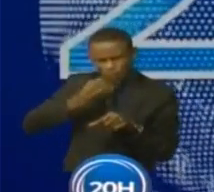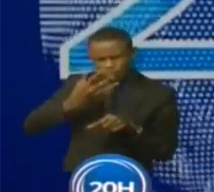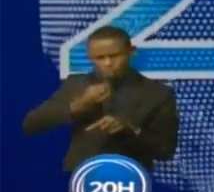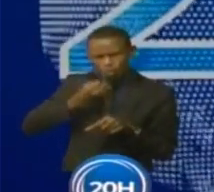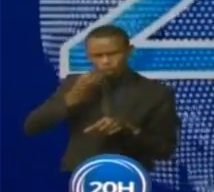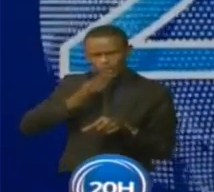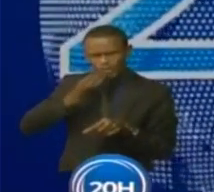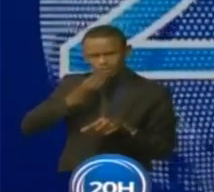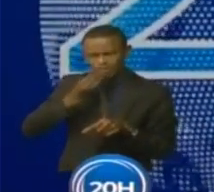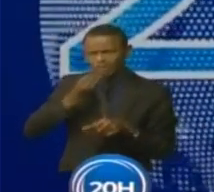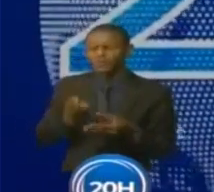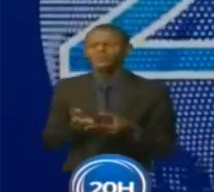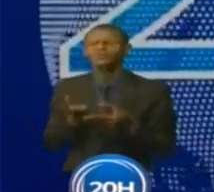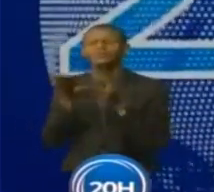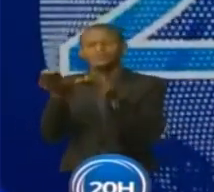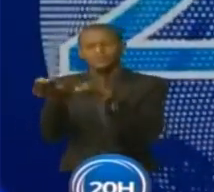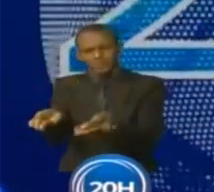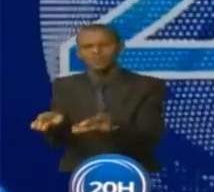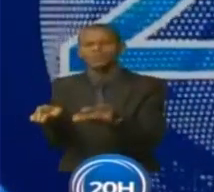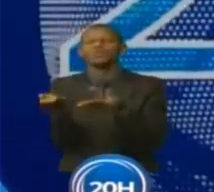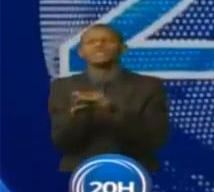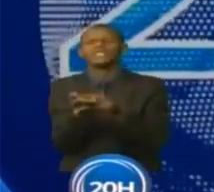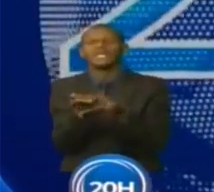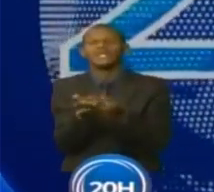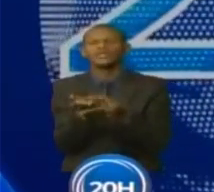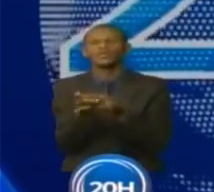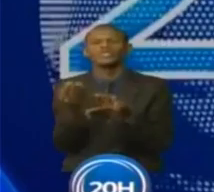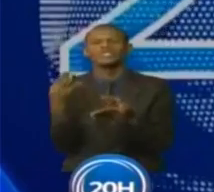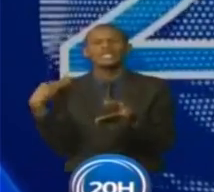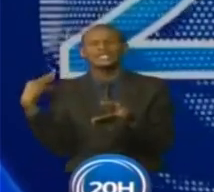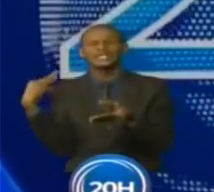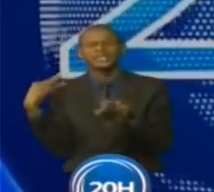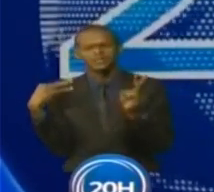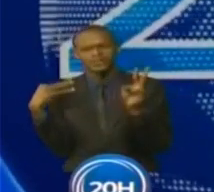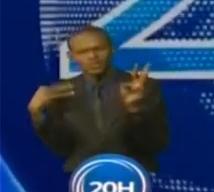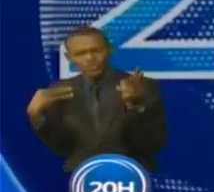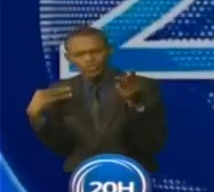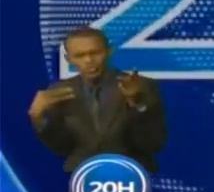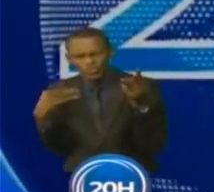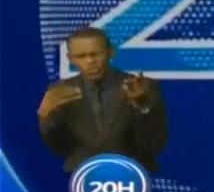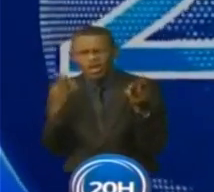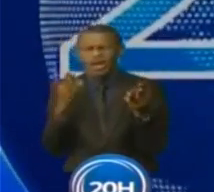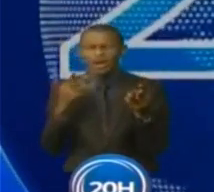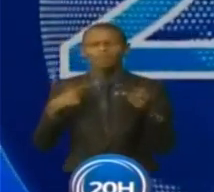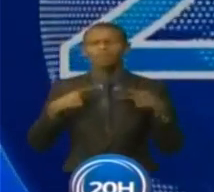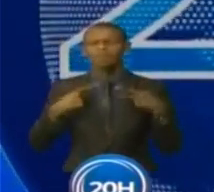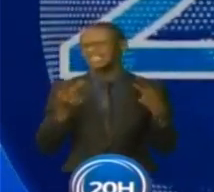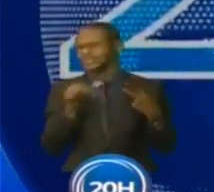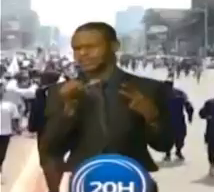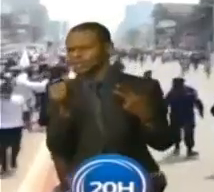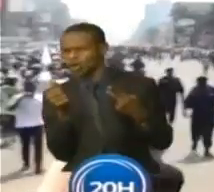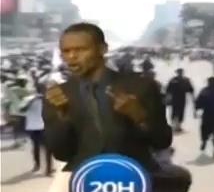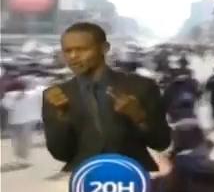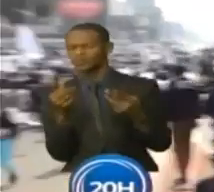Pasteur Ngalassi, responsable de l'église chrétienne La Louange. Teti Samba, j'y reste au Fundi.